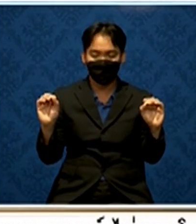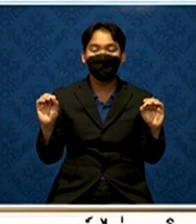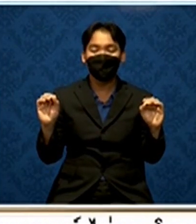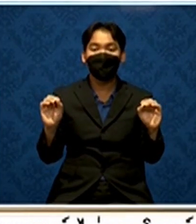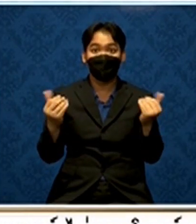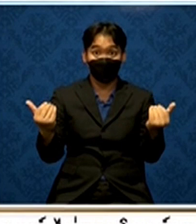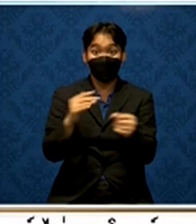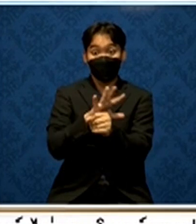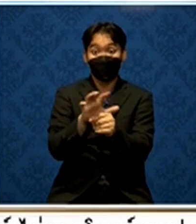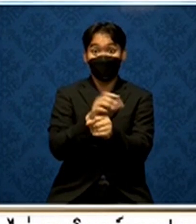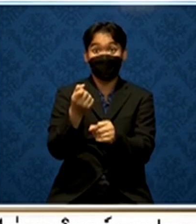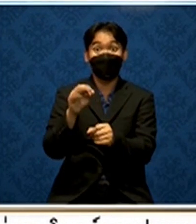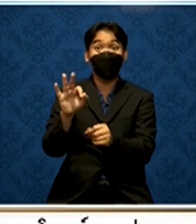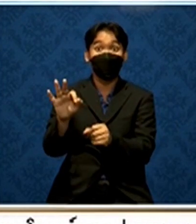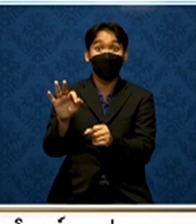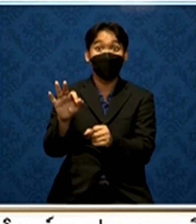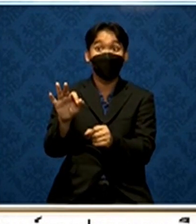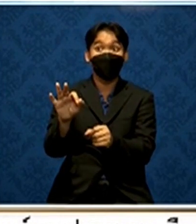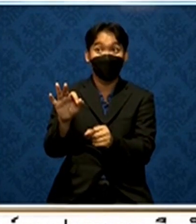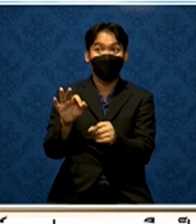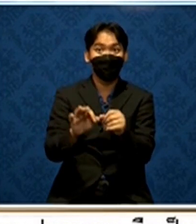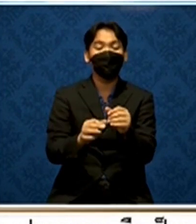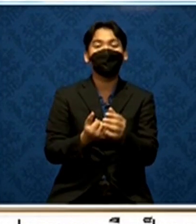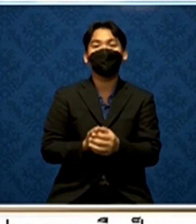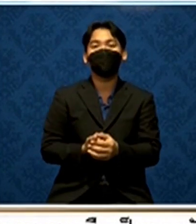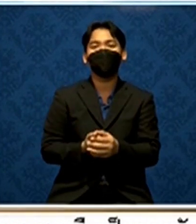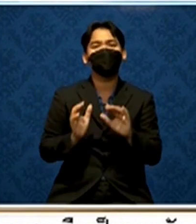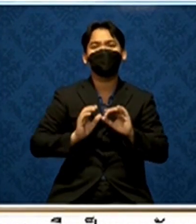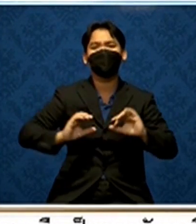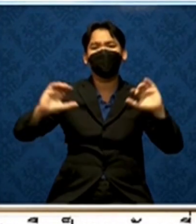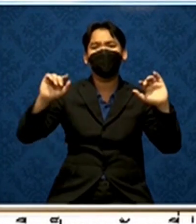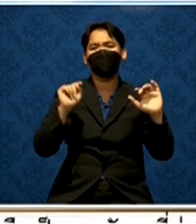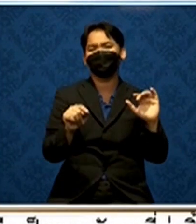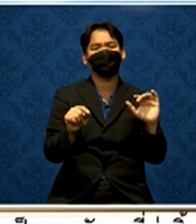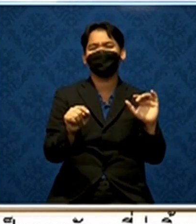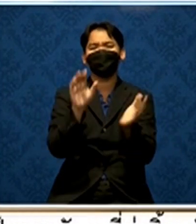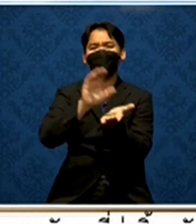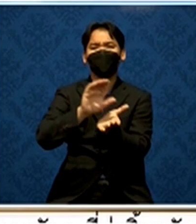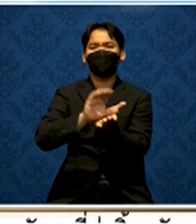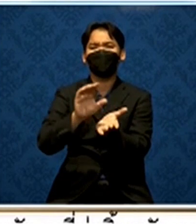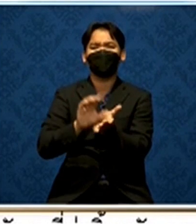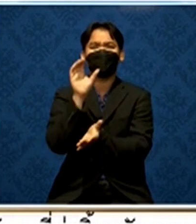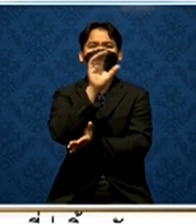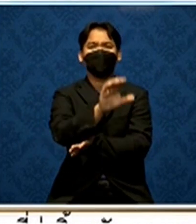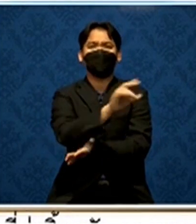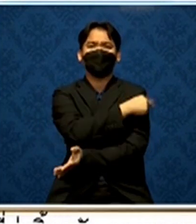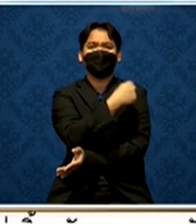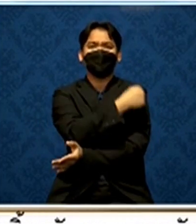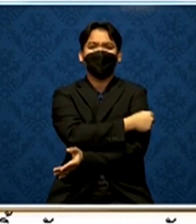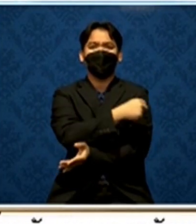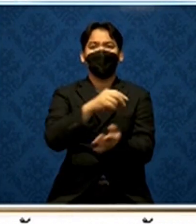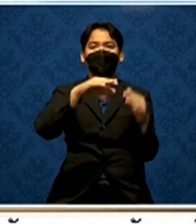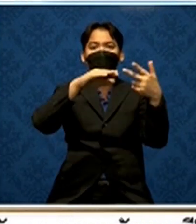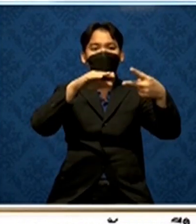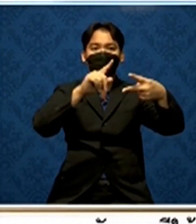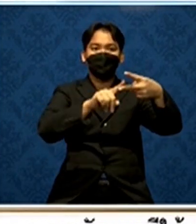การณ์โควิด-19 ทำไมรัฐบาลชุดนี้จึงยังคงจัดสรรงบประมาณสาธารณสุขลดลงบุคลากร